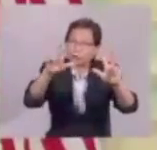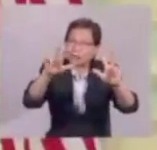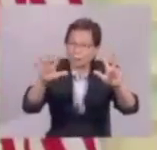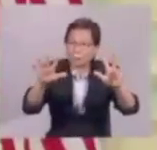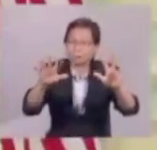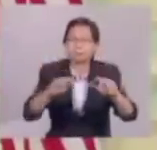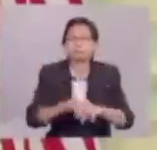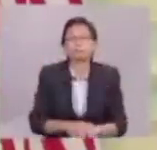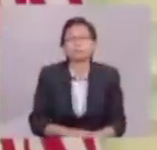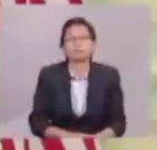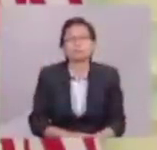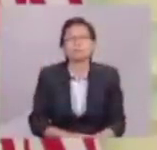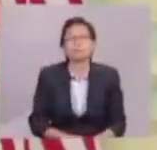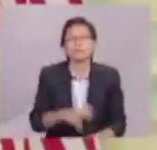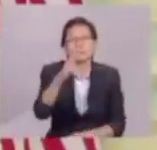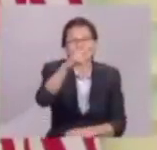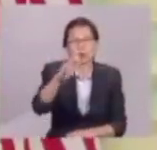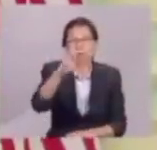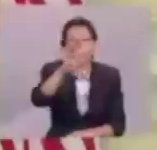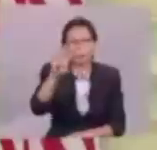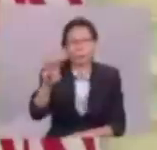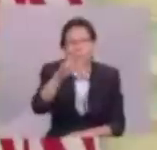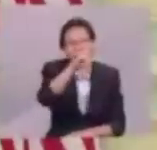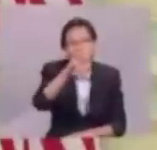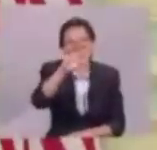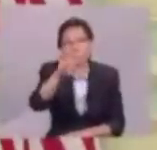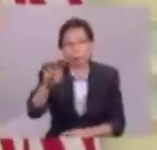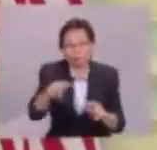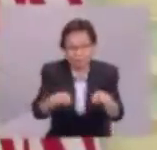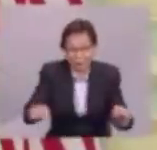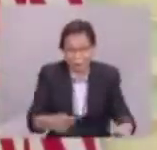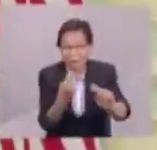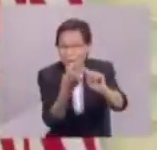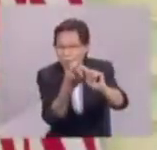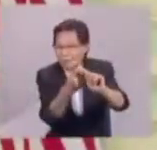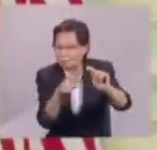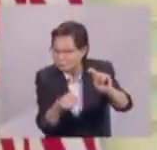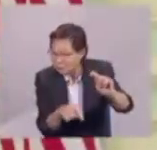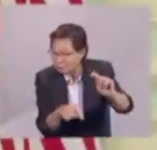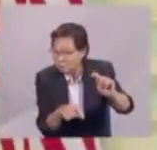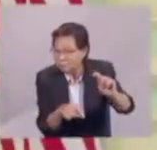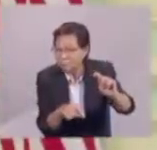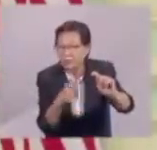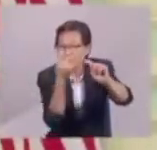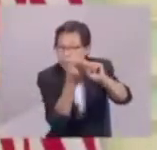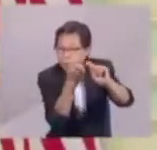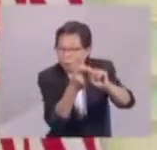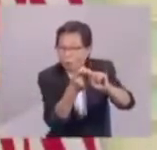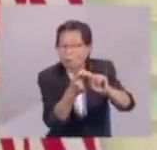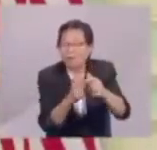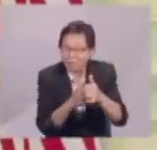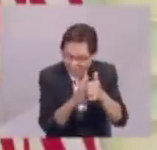3,735, yang mana 344 tapak didapati tapak binaan didapati